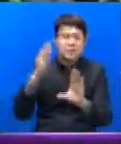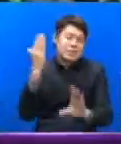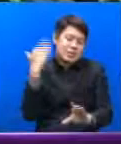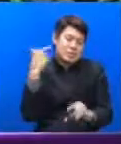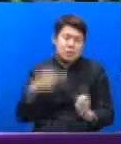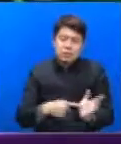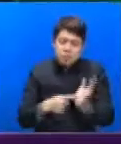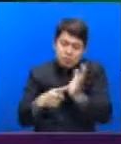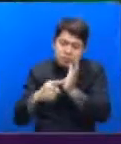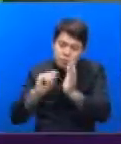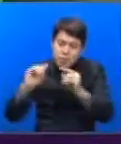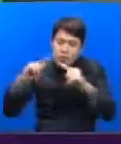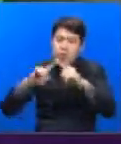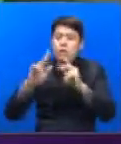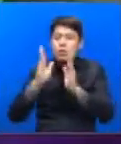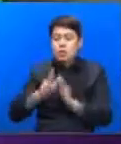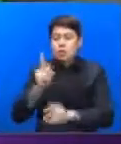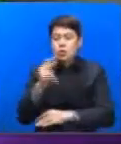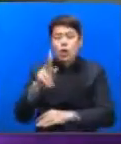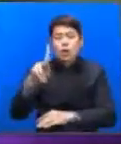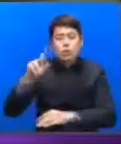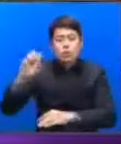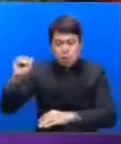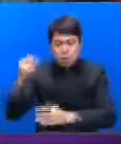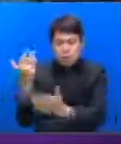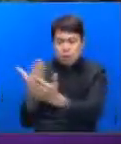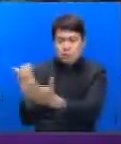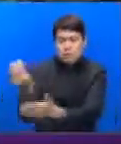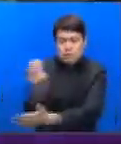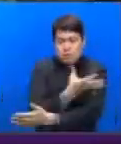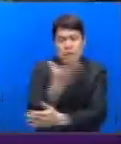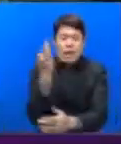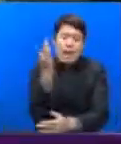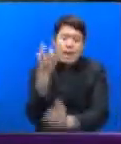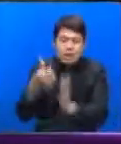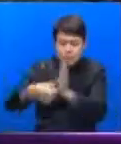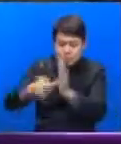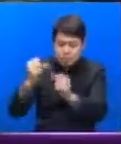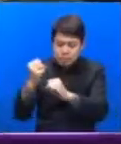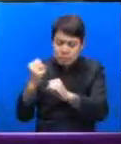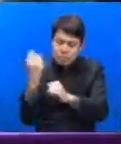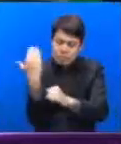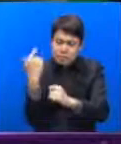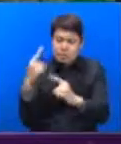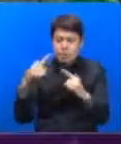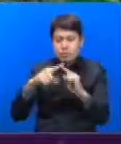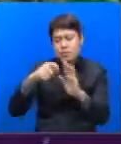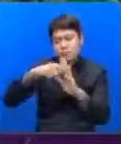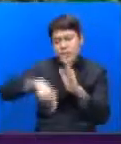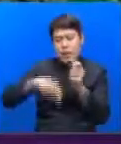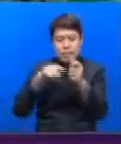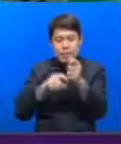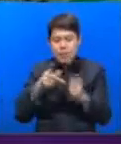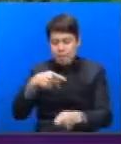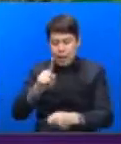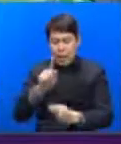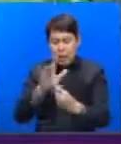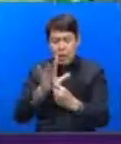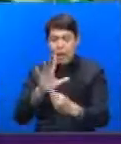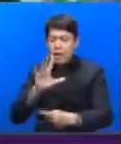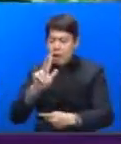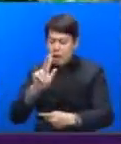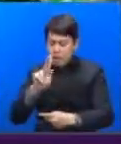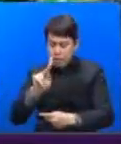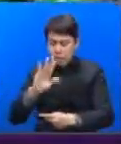มาแจ้งต่อทางพระงานกคศนะครับเพื่อขอรับเงินจากโครงการรับจำนำข้าวที่ธกสอำเภอปักธงชัยอย่างคึกคักโดย